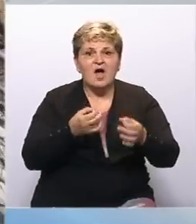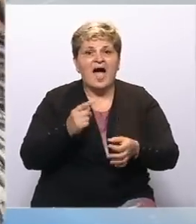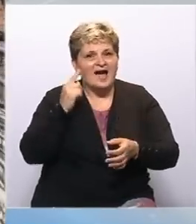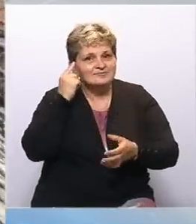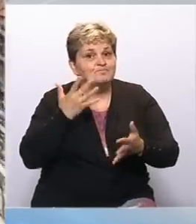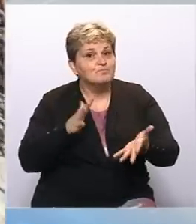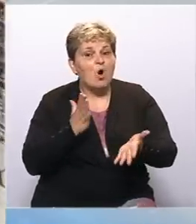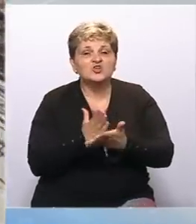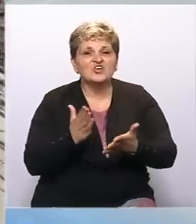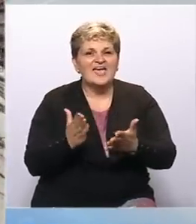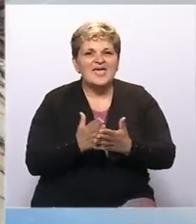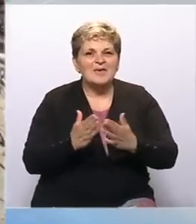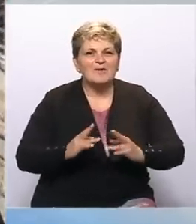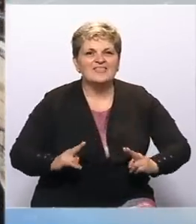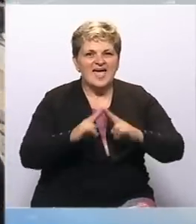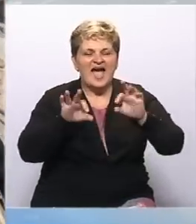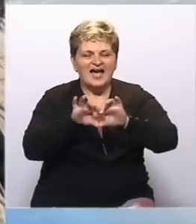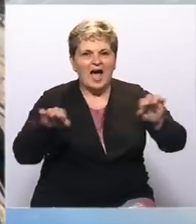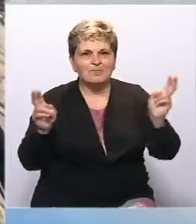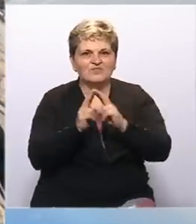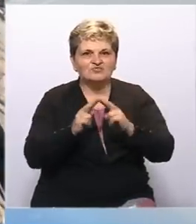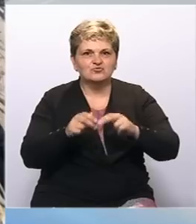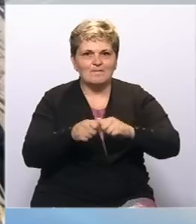uzrok mogli biti pokidani električni kablovi.